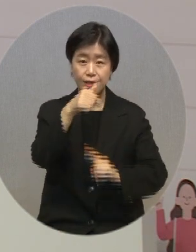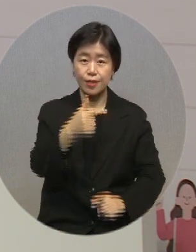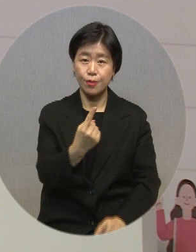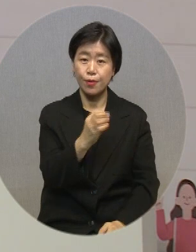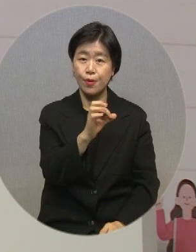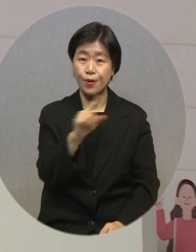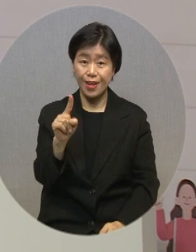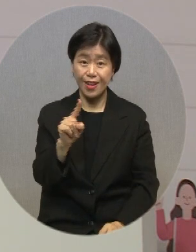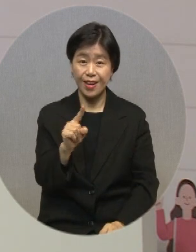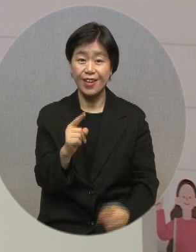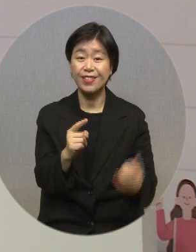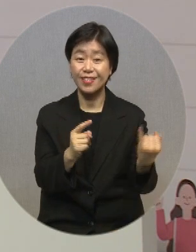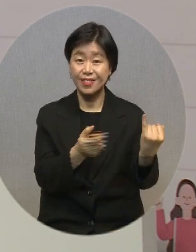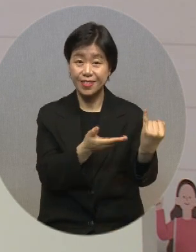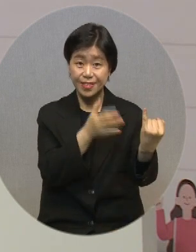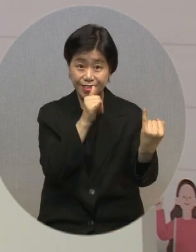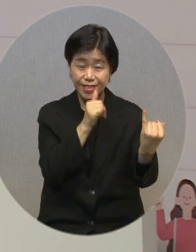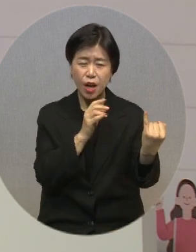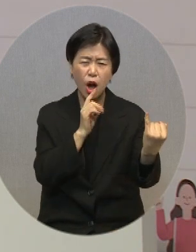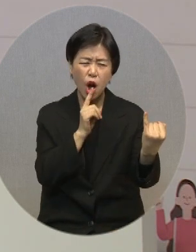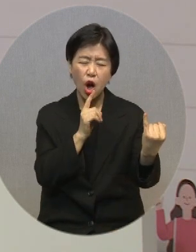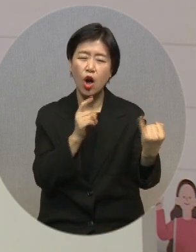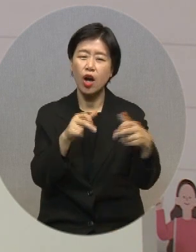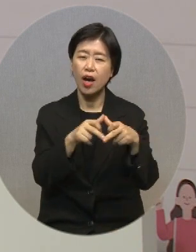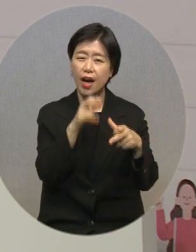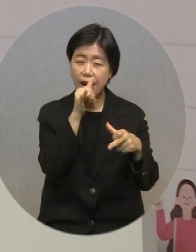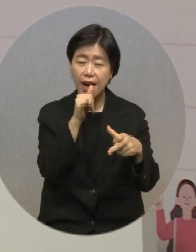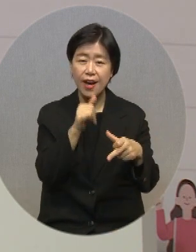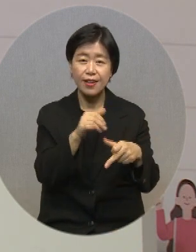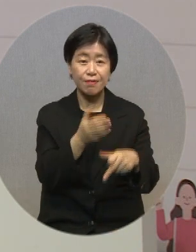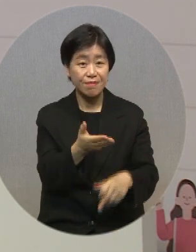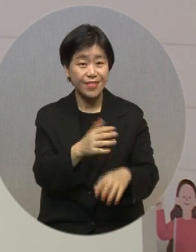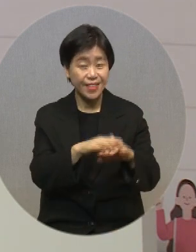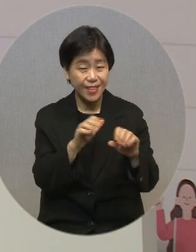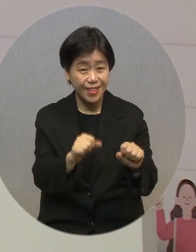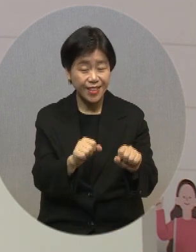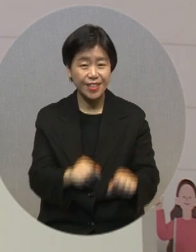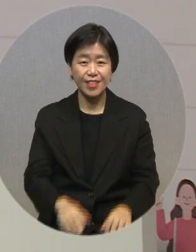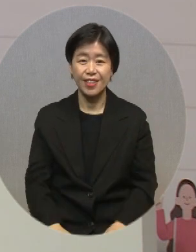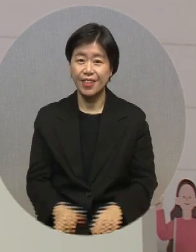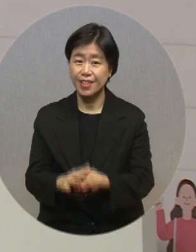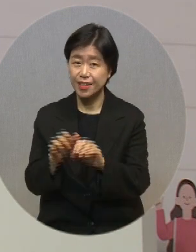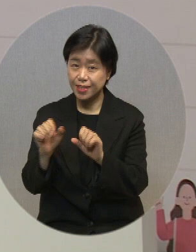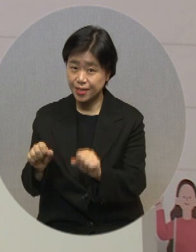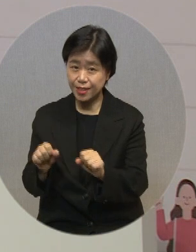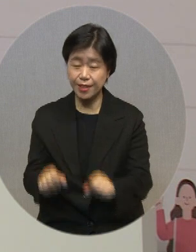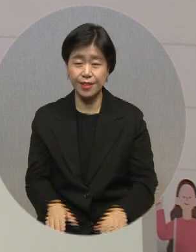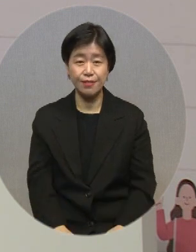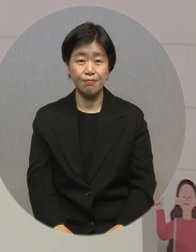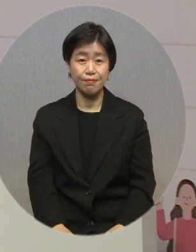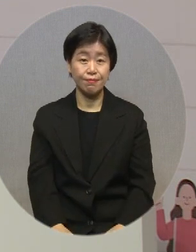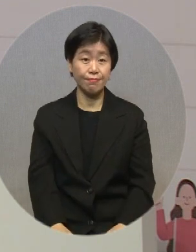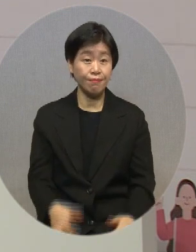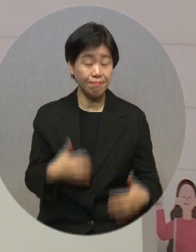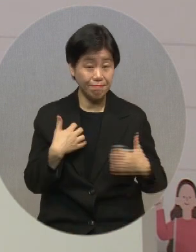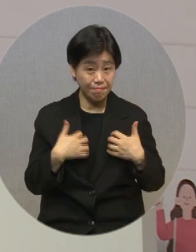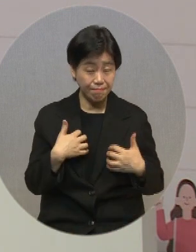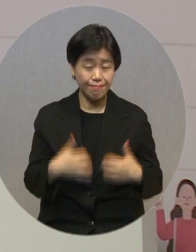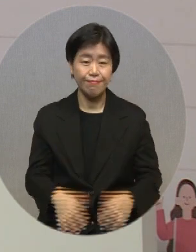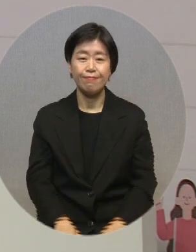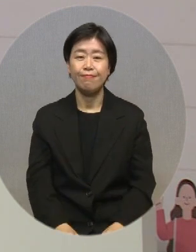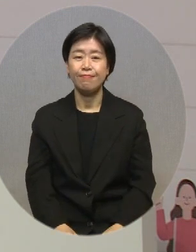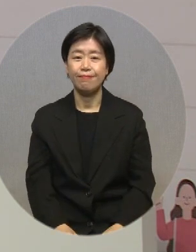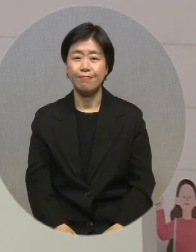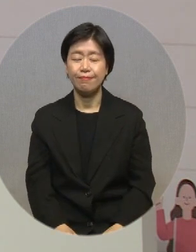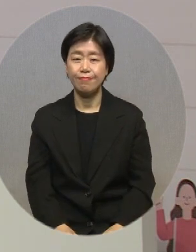양입니다. 언어장애를 갖고 있다는데요. 이노아 양, 안녕하세요. 안녕하세요. 네,